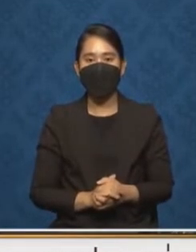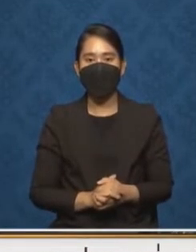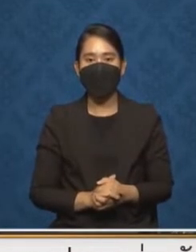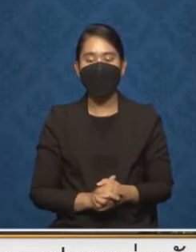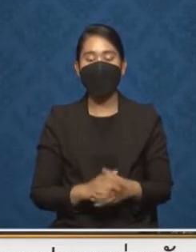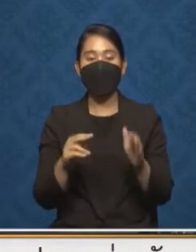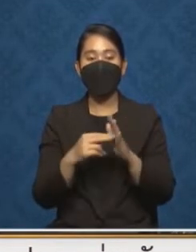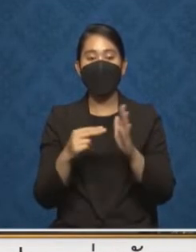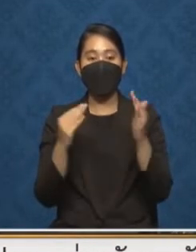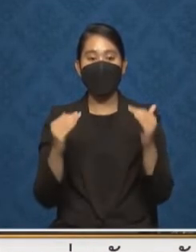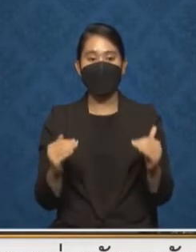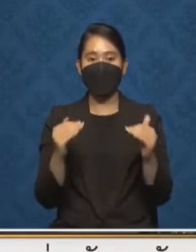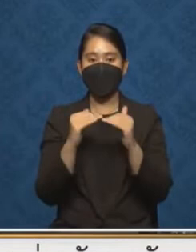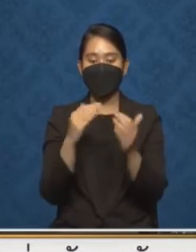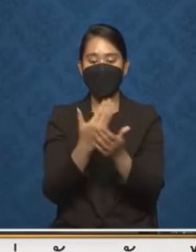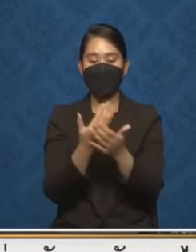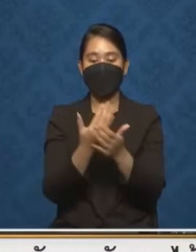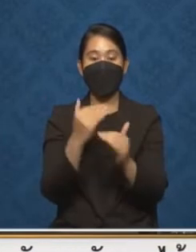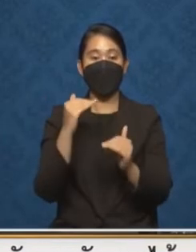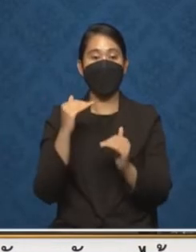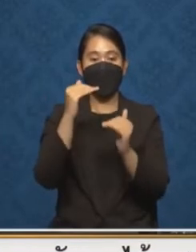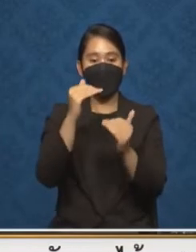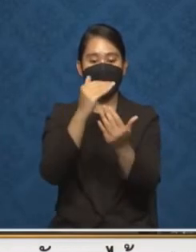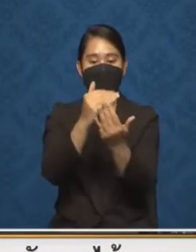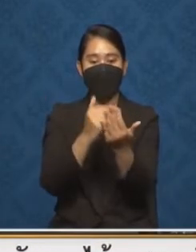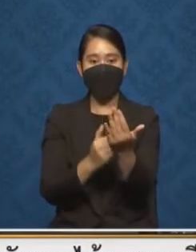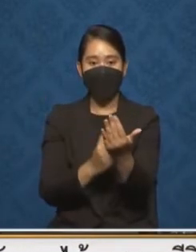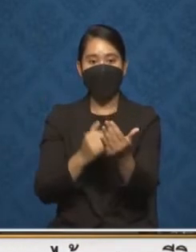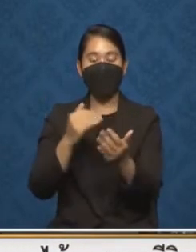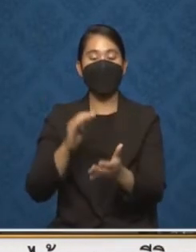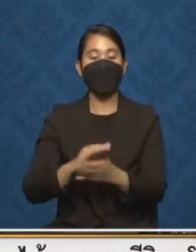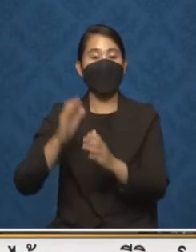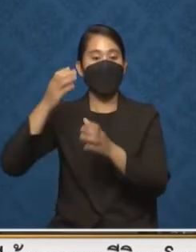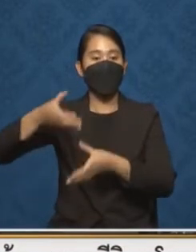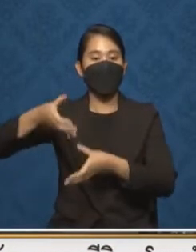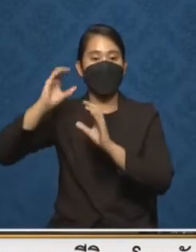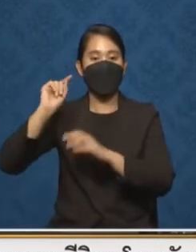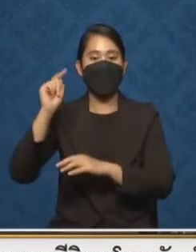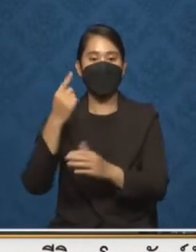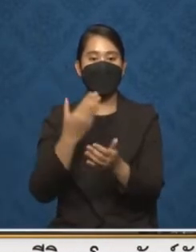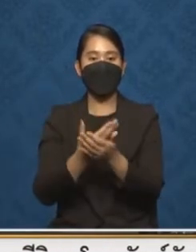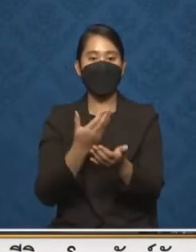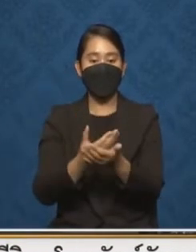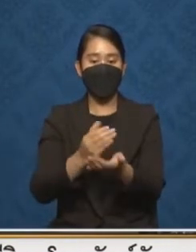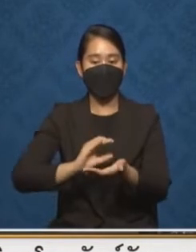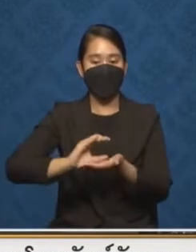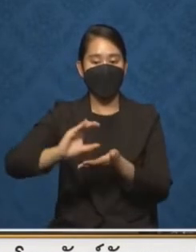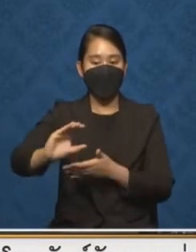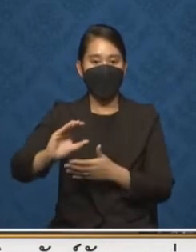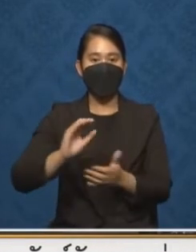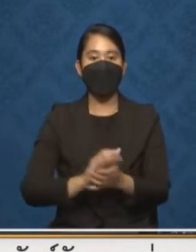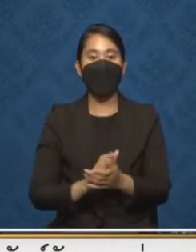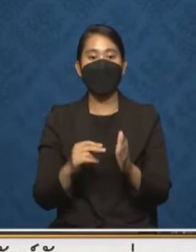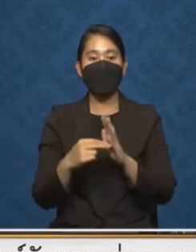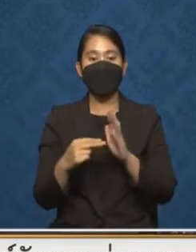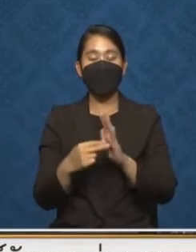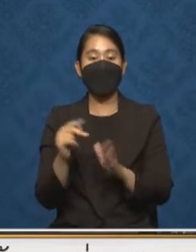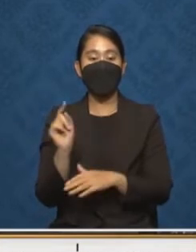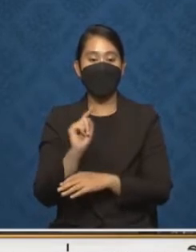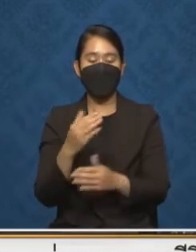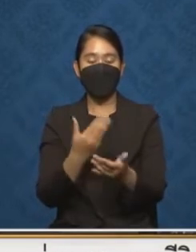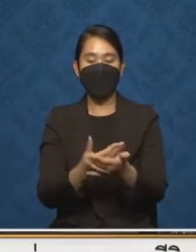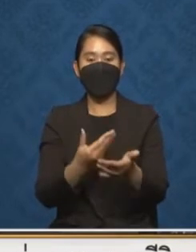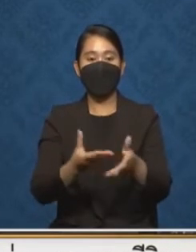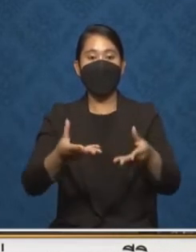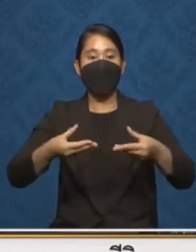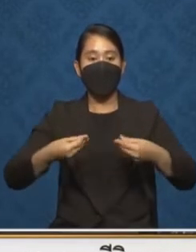ความเป็ทำกำหนดราคาหรือทบทวนราคาให่ให้กับพี่น้องประชาชนเพื่อที่จะได้กับรับเงิ